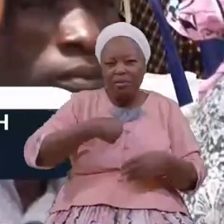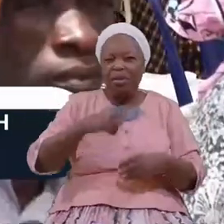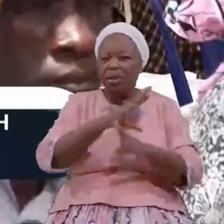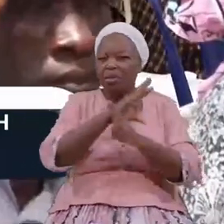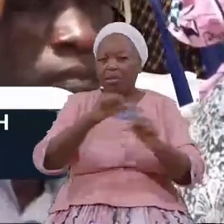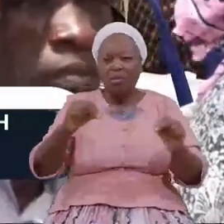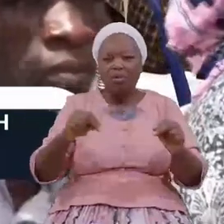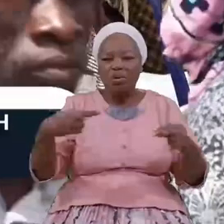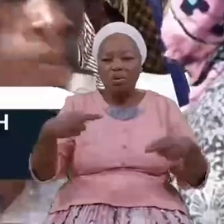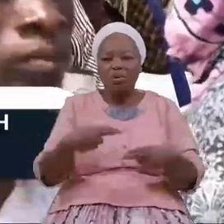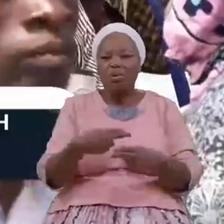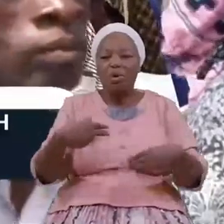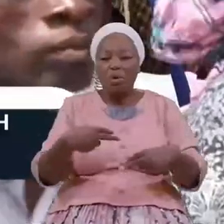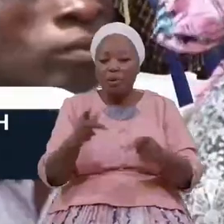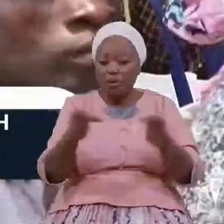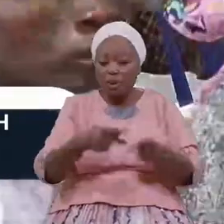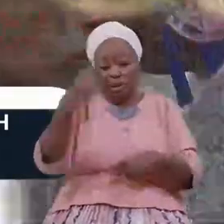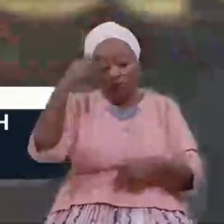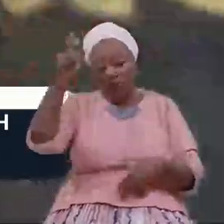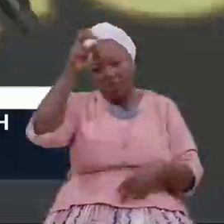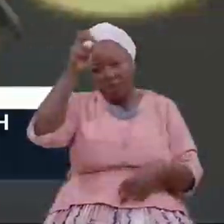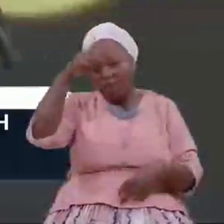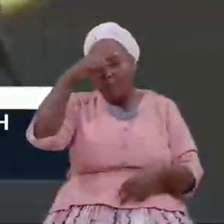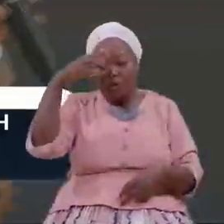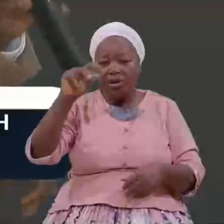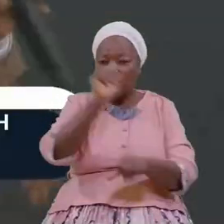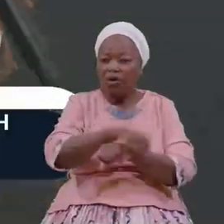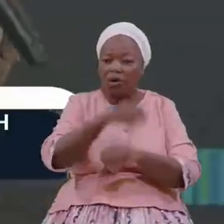de place pour Satan. Parce que le vainqueur,